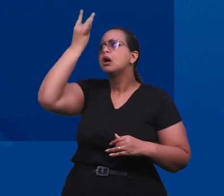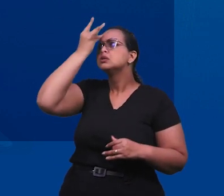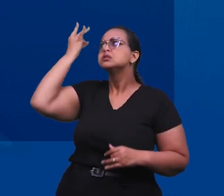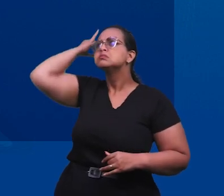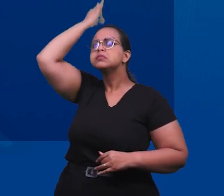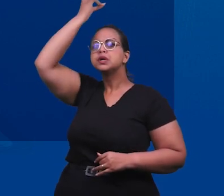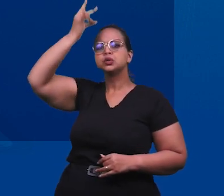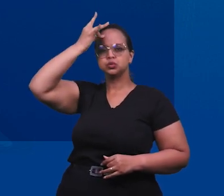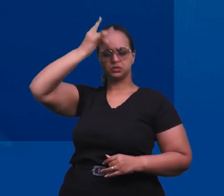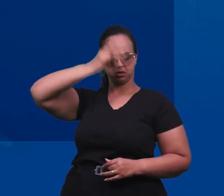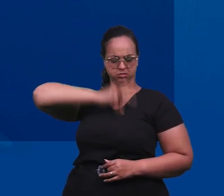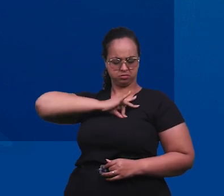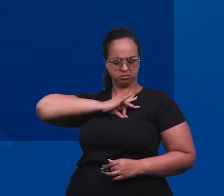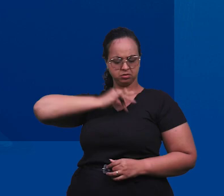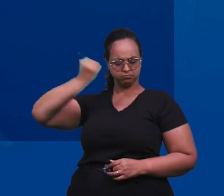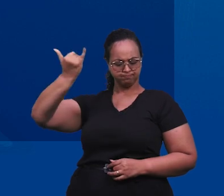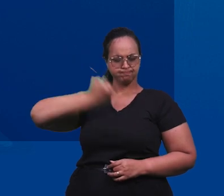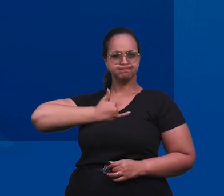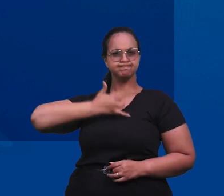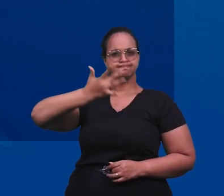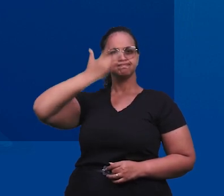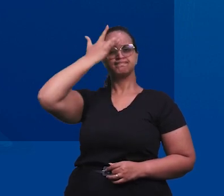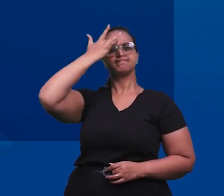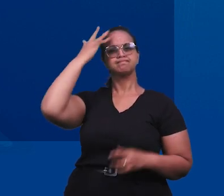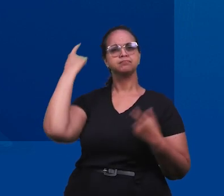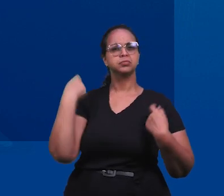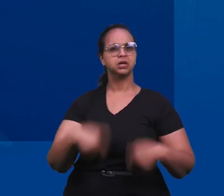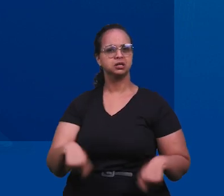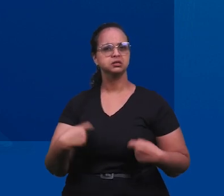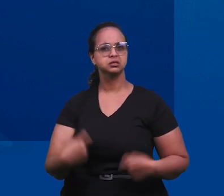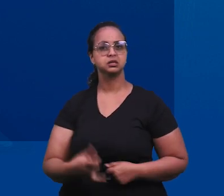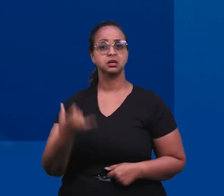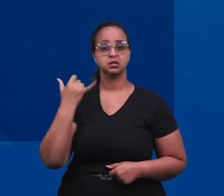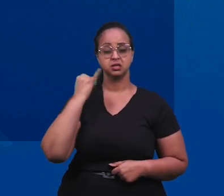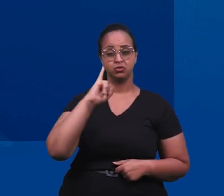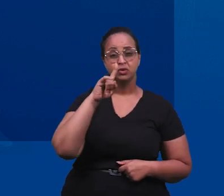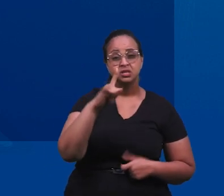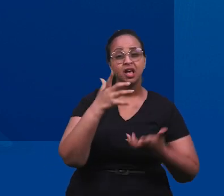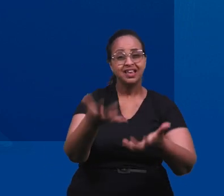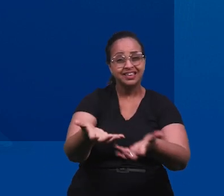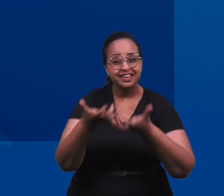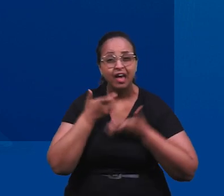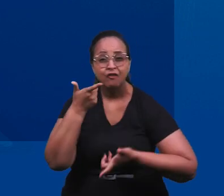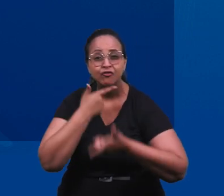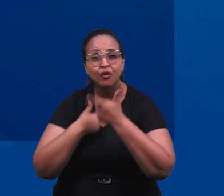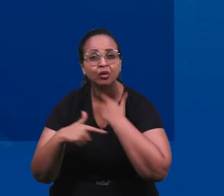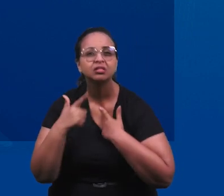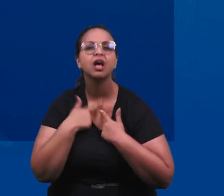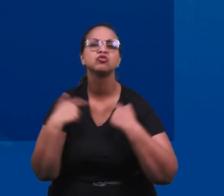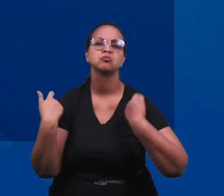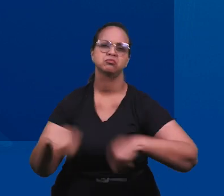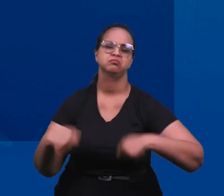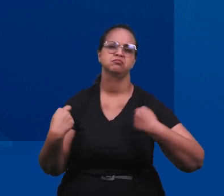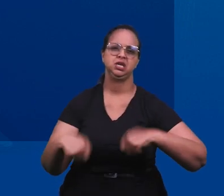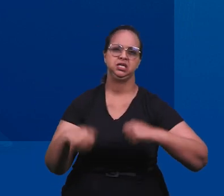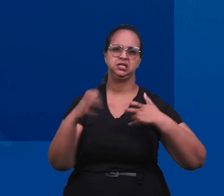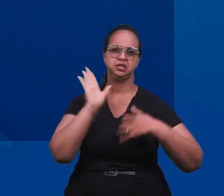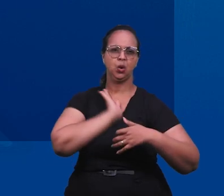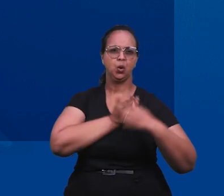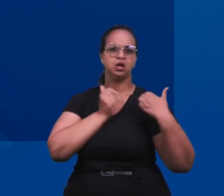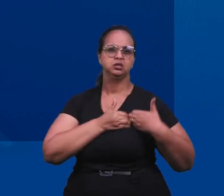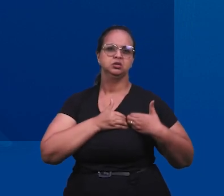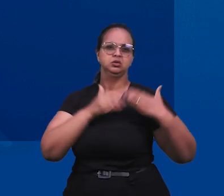слышать голос Духа Святого, как ты жаждешь, хочешь слышать Духа Святого. И тот,